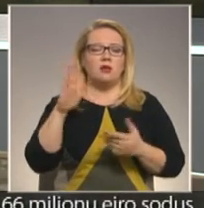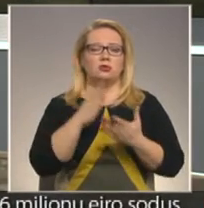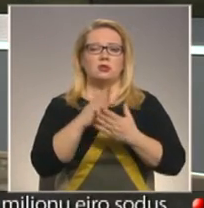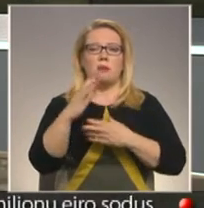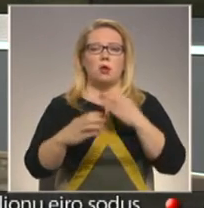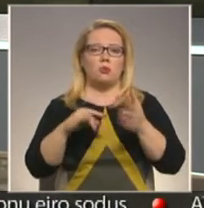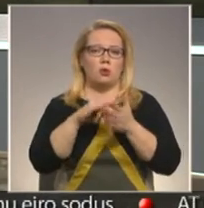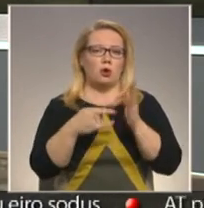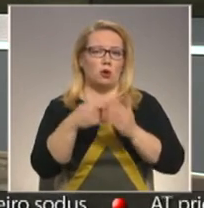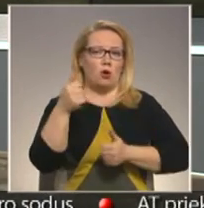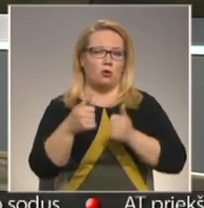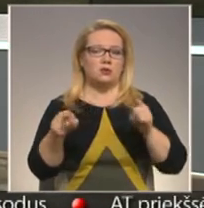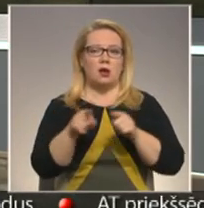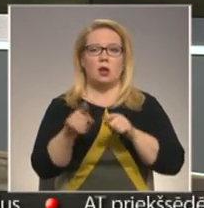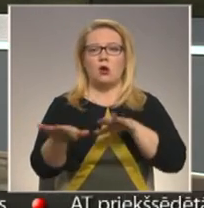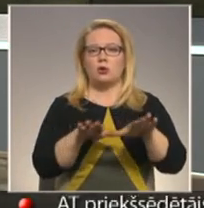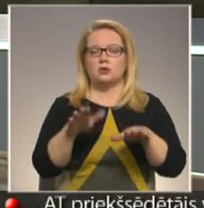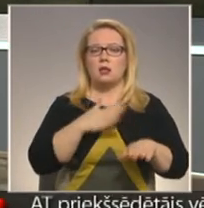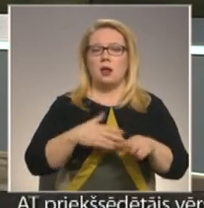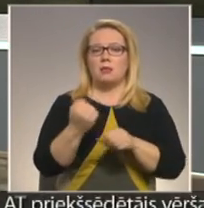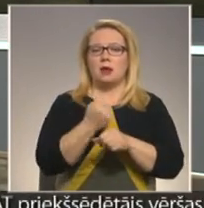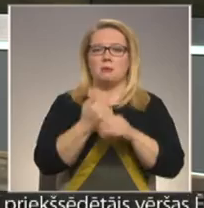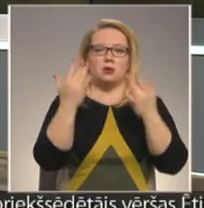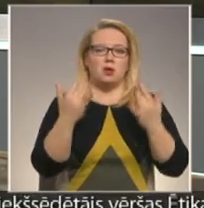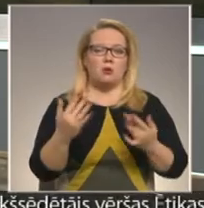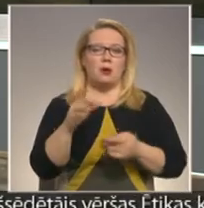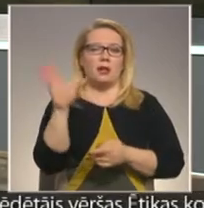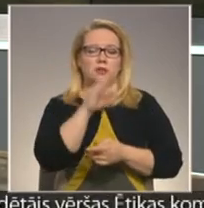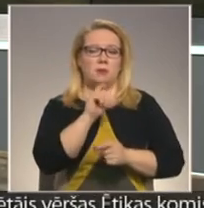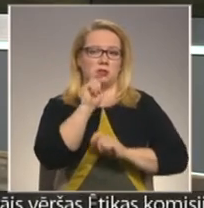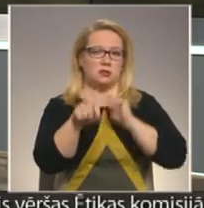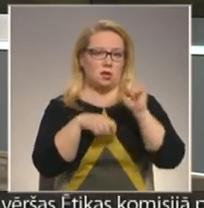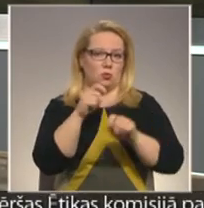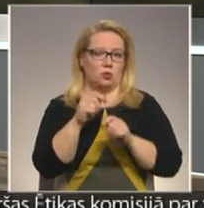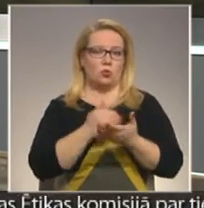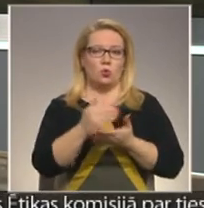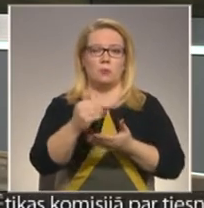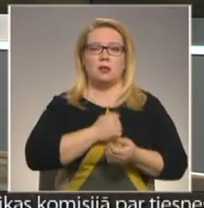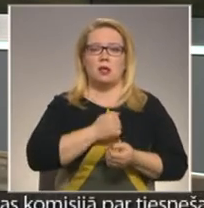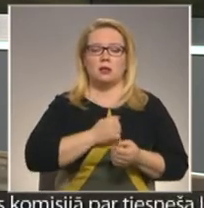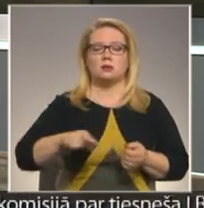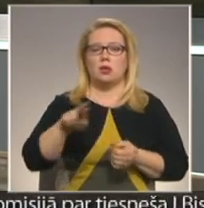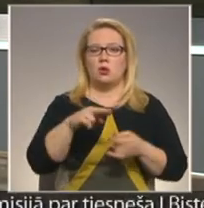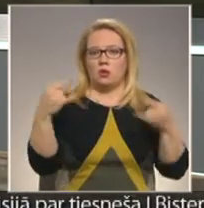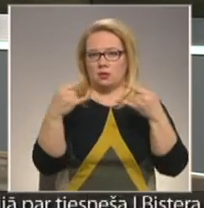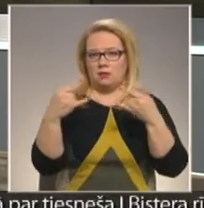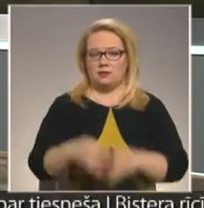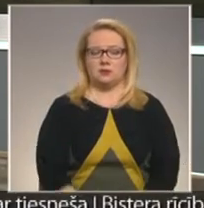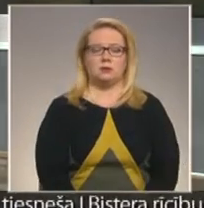starptautiskos projektu konkursos, kā arī organizējot labdarības pasākumus ar iespēju ziedot un turpina Latgales reģionālā